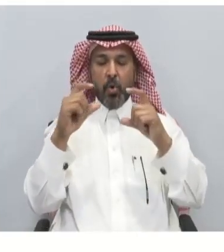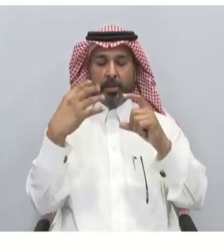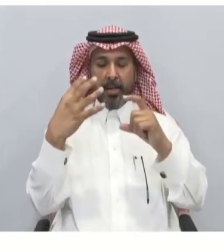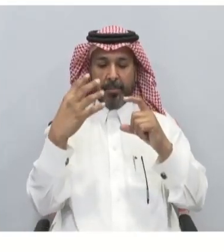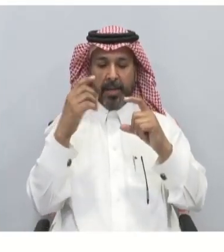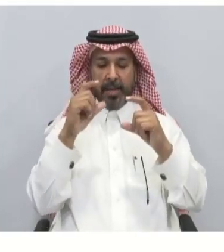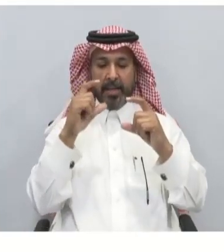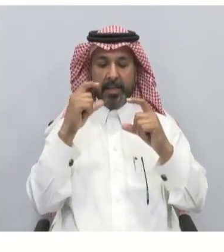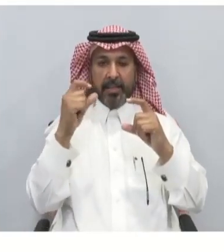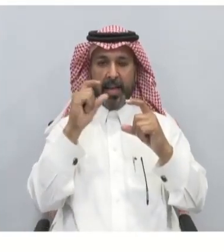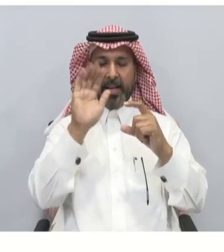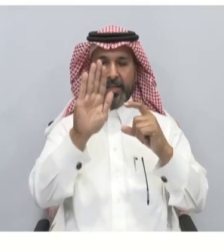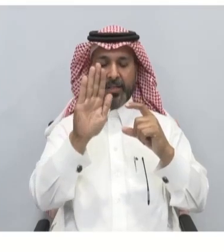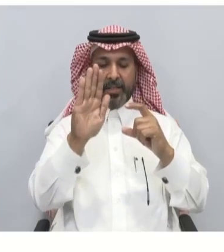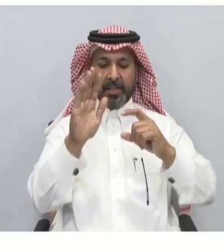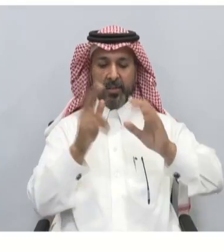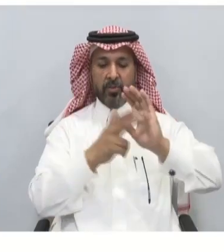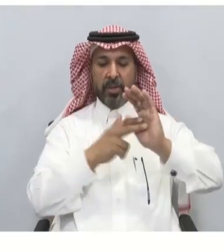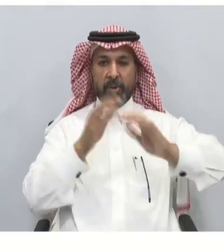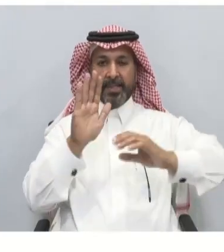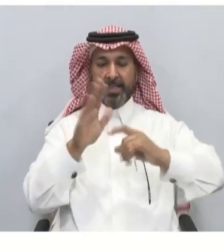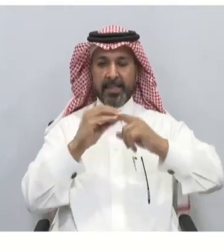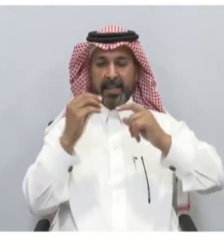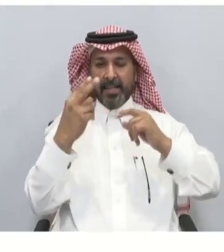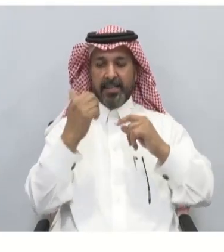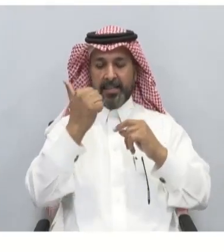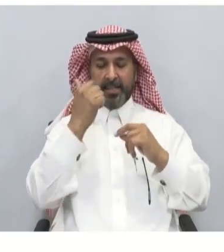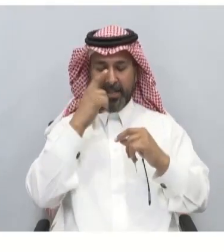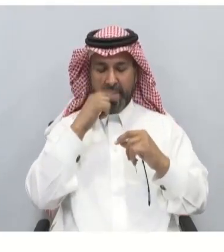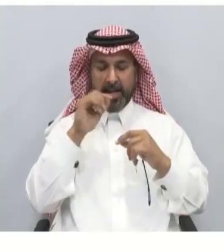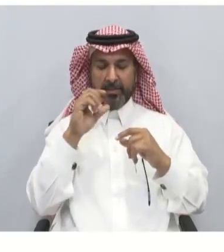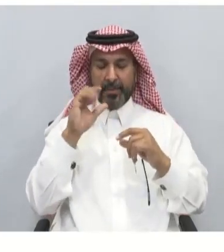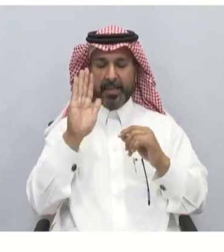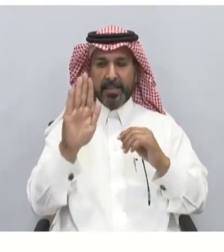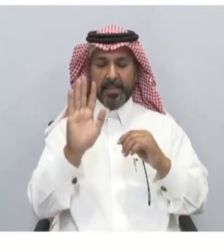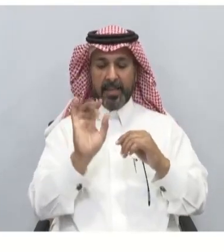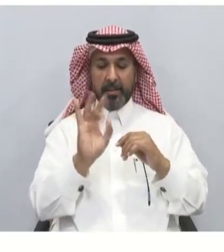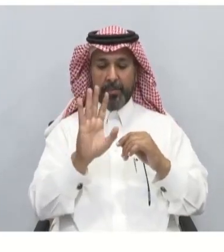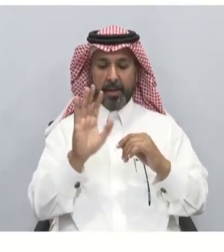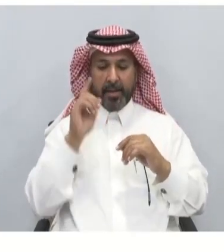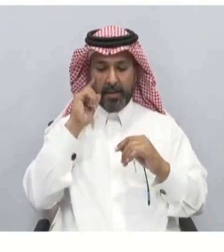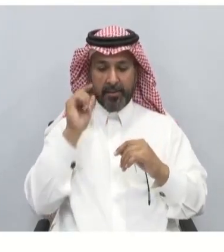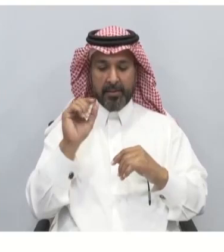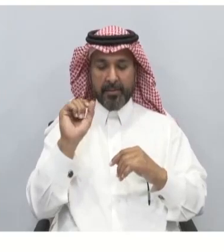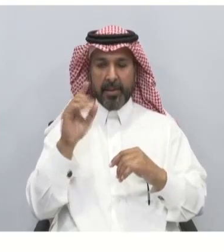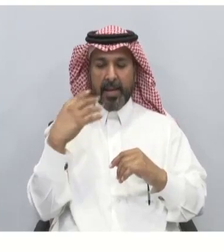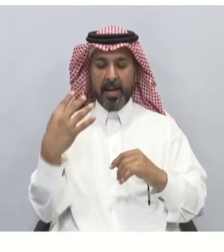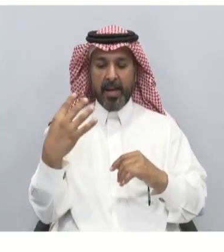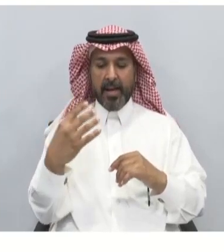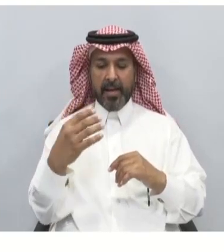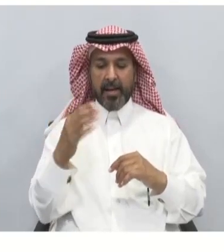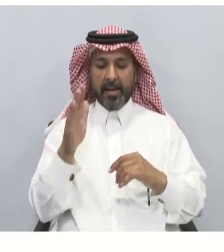دال عند الأربعة إذا كانت دال لسين تساوي سين ناقص 6، أحسنتم ممتاز، راح نشيل سين نحط